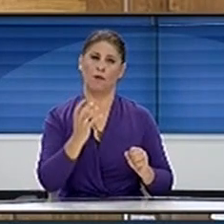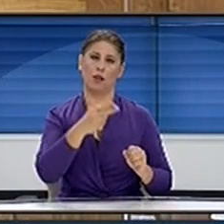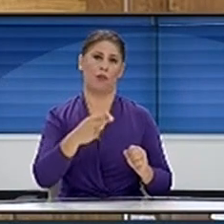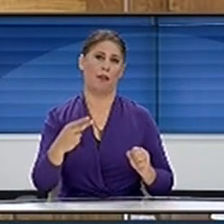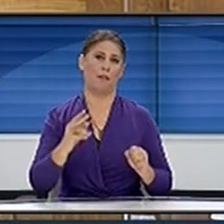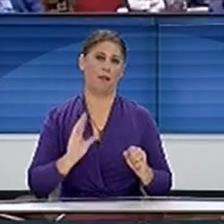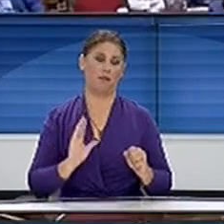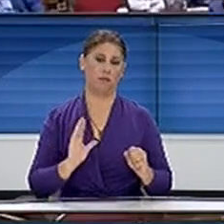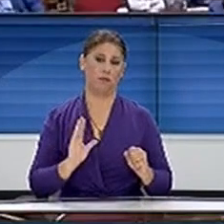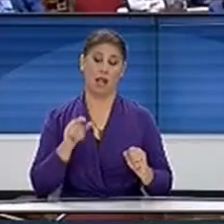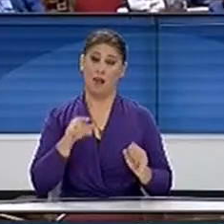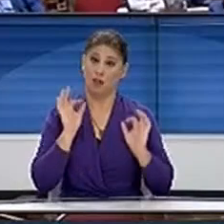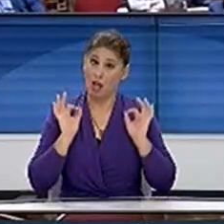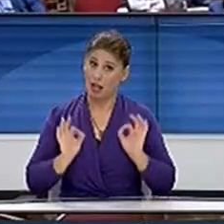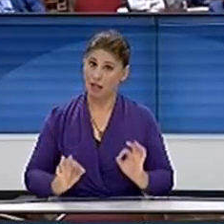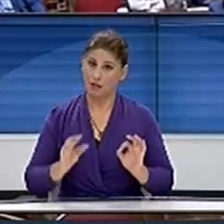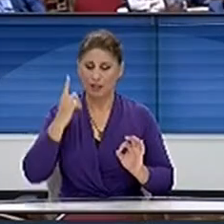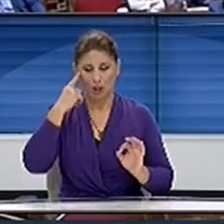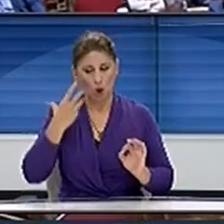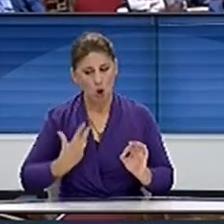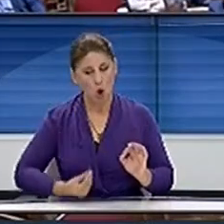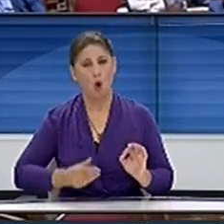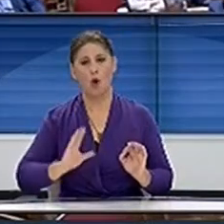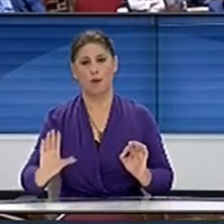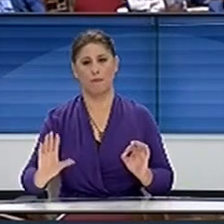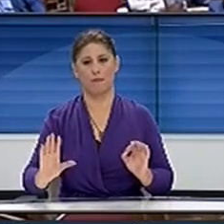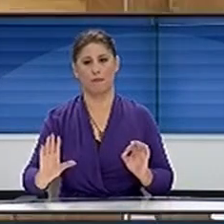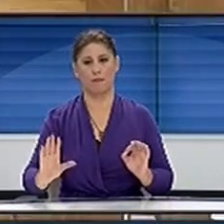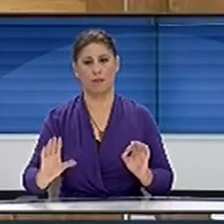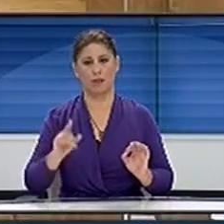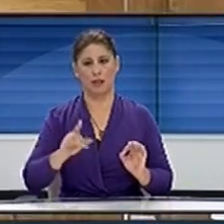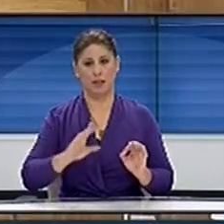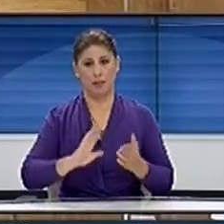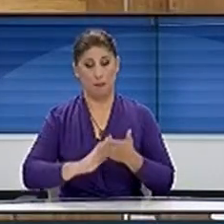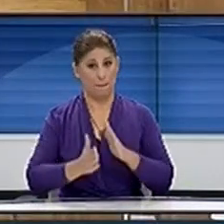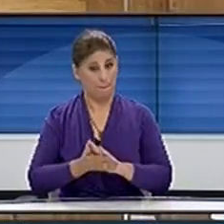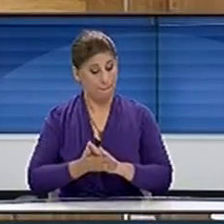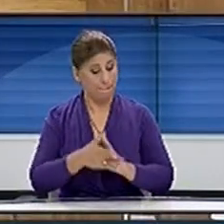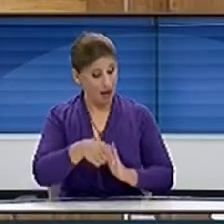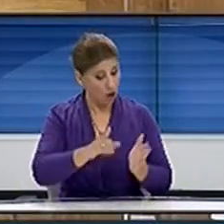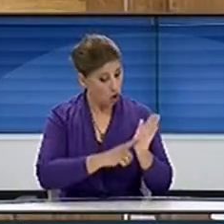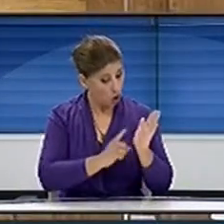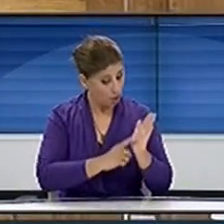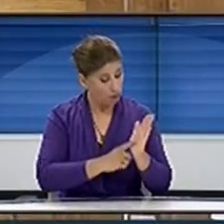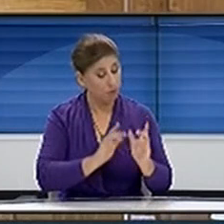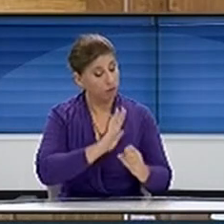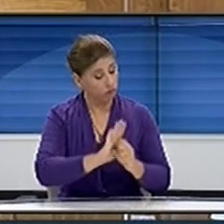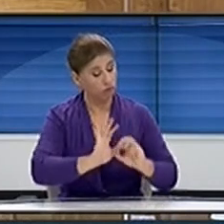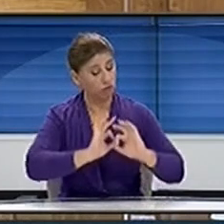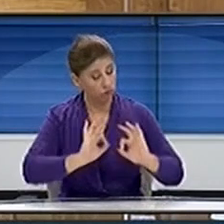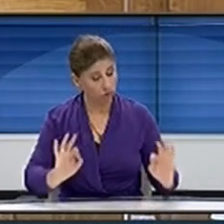ζήτημα. Και αυτό ακριβώς ήταν και το νόημα της φράσης μου για μια πράξη τυπικά επαρκή, νόμιμη, το